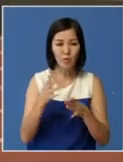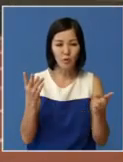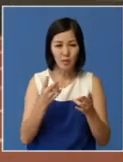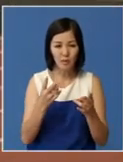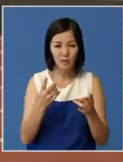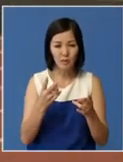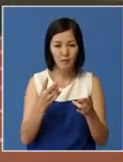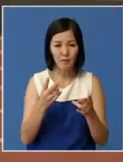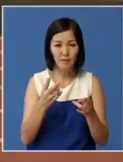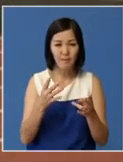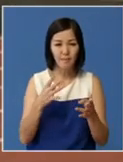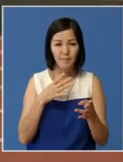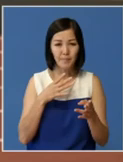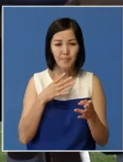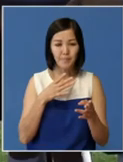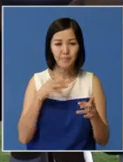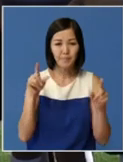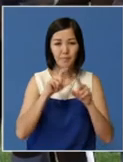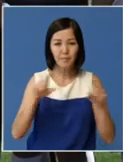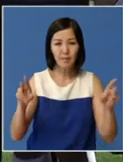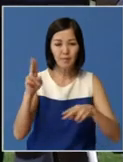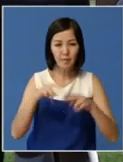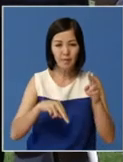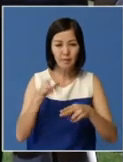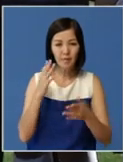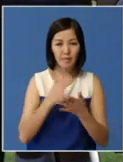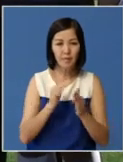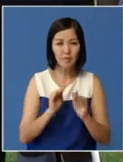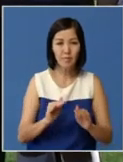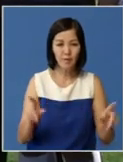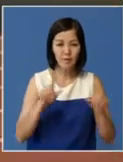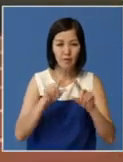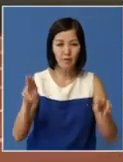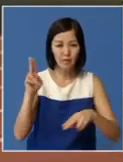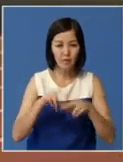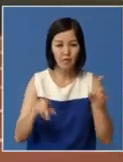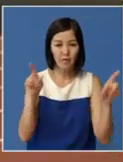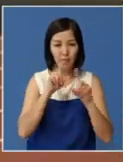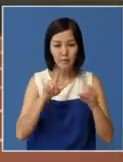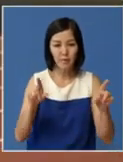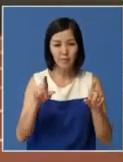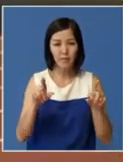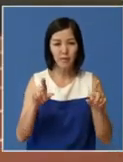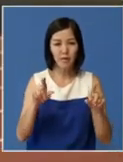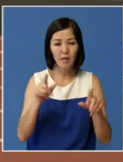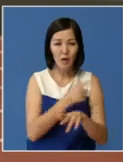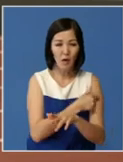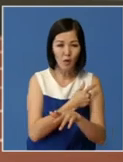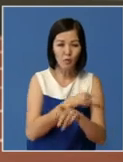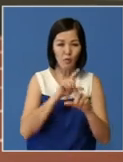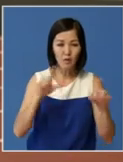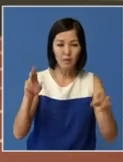осындай мекемелер салынып жатыр. Балабақшалар салынып жатыр, мектептер салынып жатыр, ауруханалар салынып